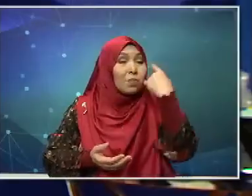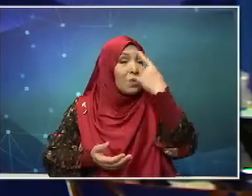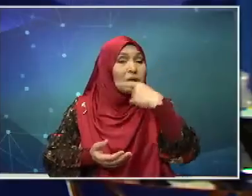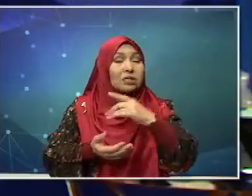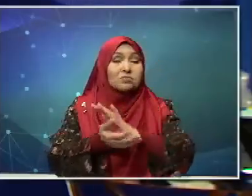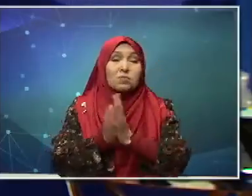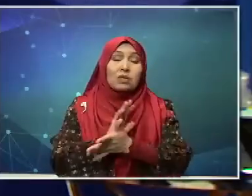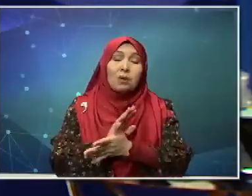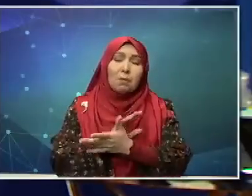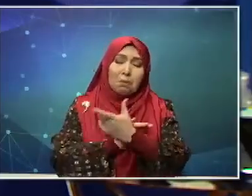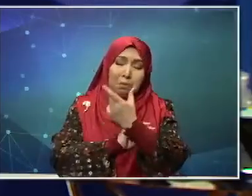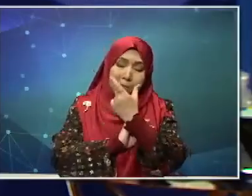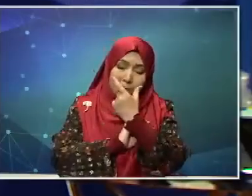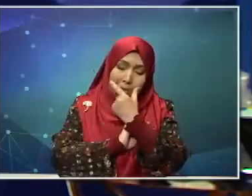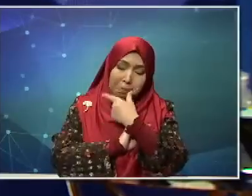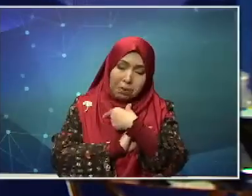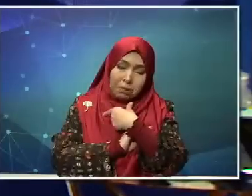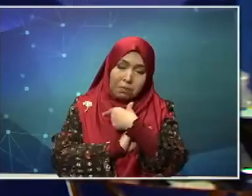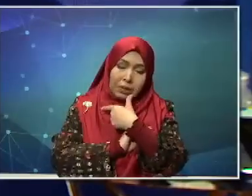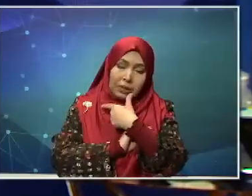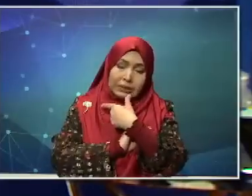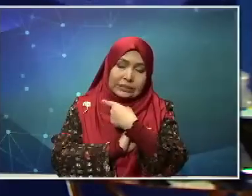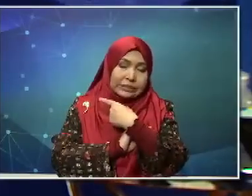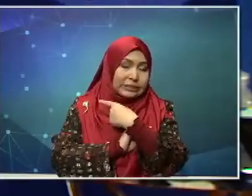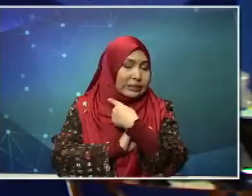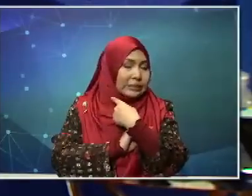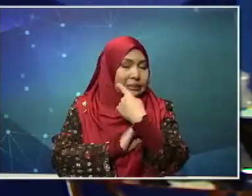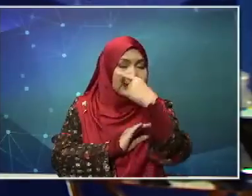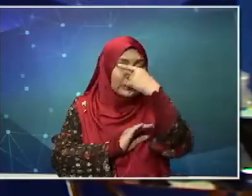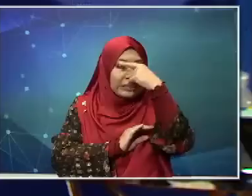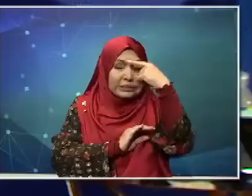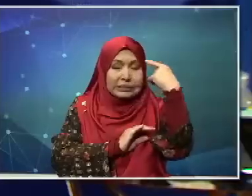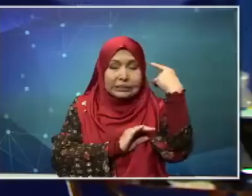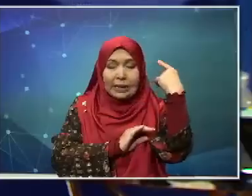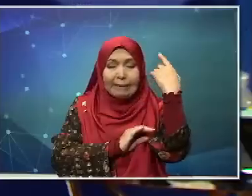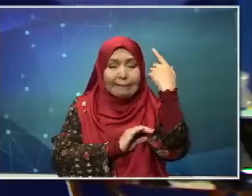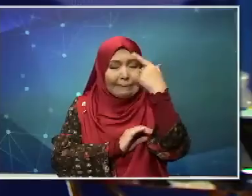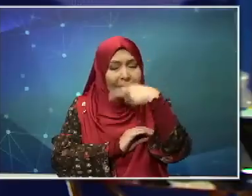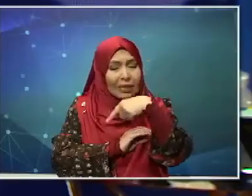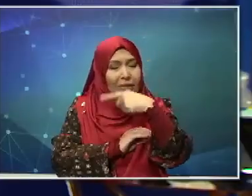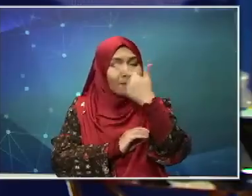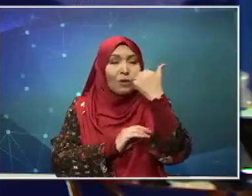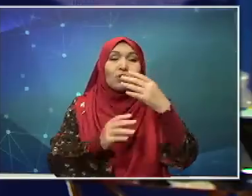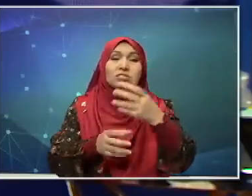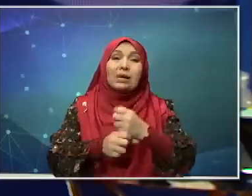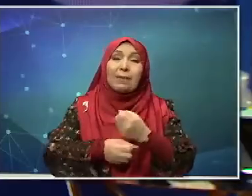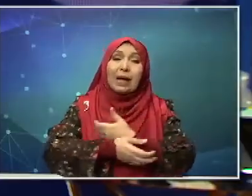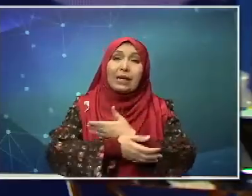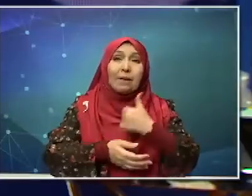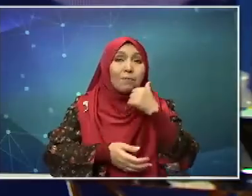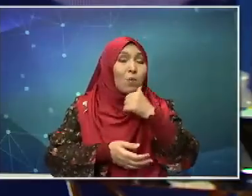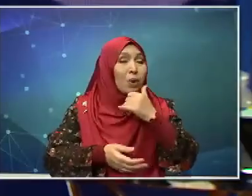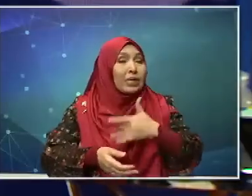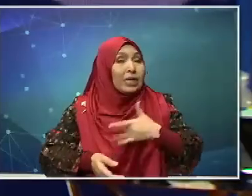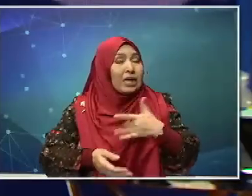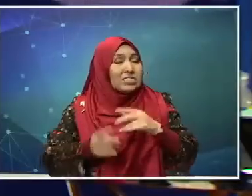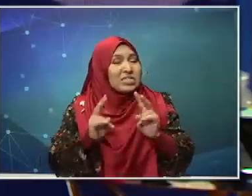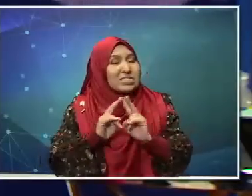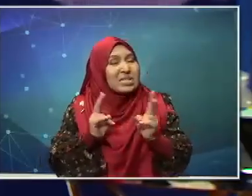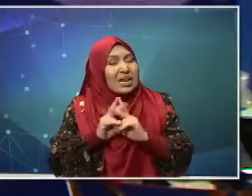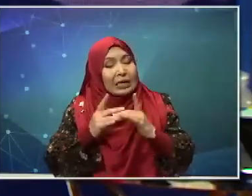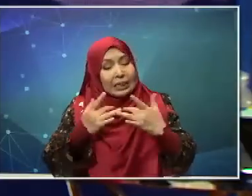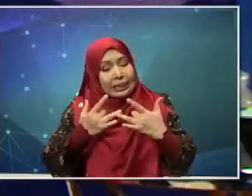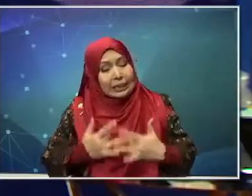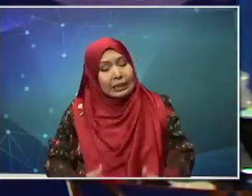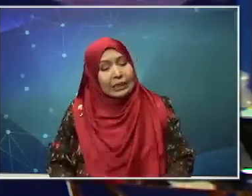jadi murah-murah gelap hitam mayo pas apa dapat anak-anak perempuan nelpon dan dirasa amat Kecewa